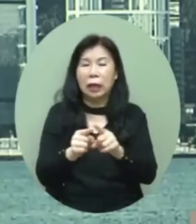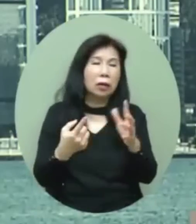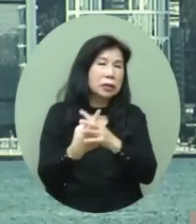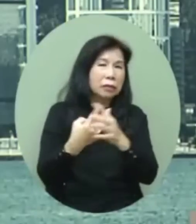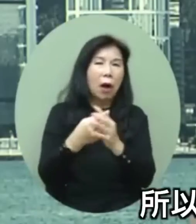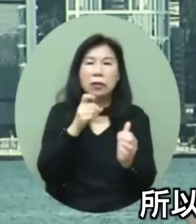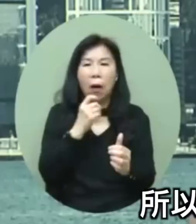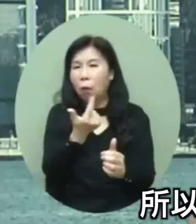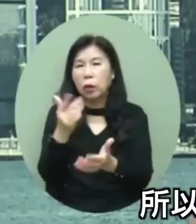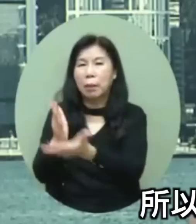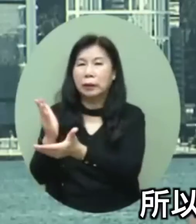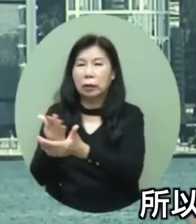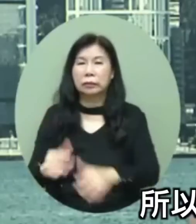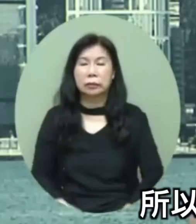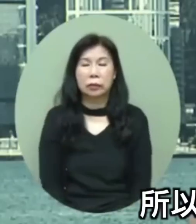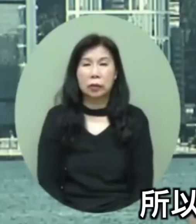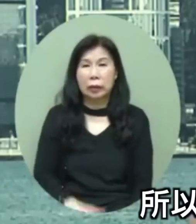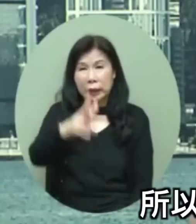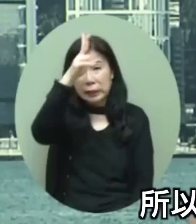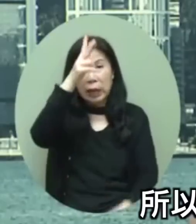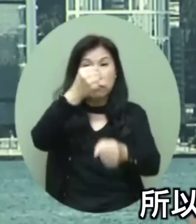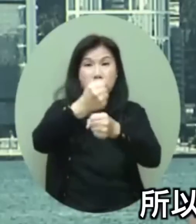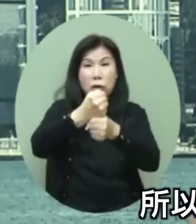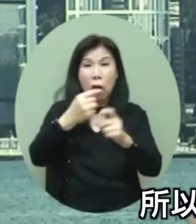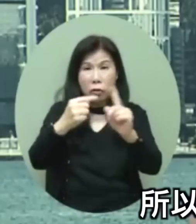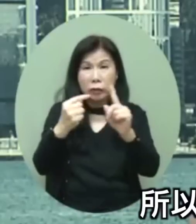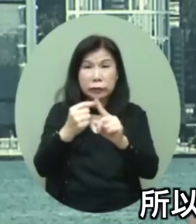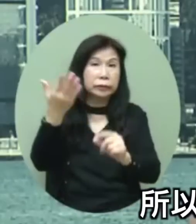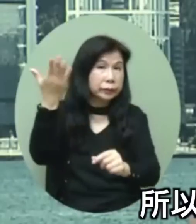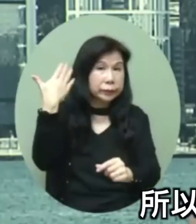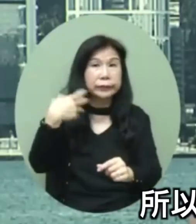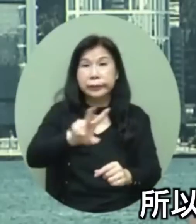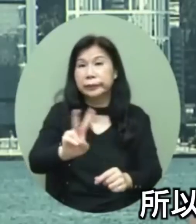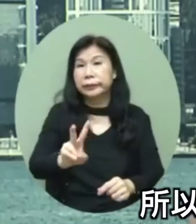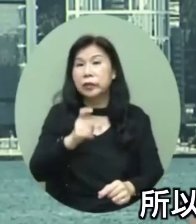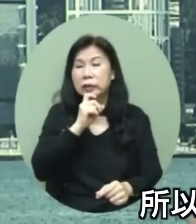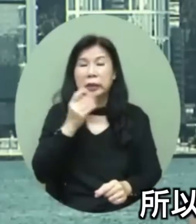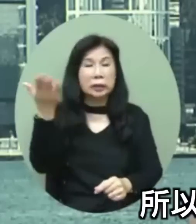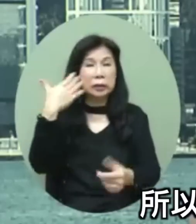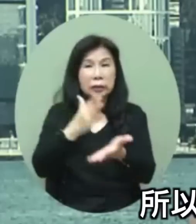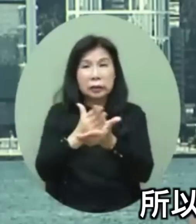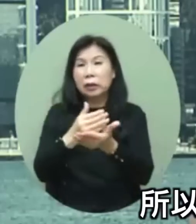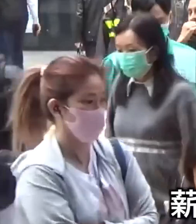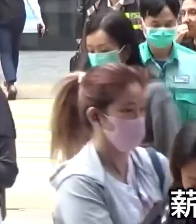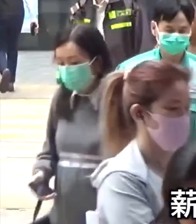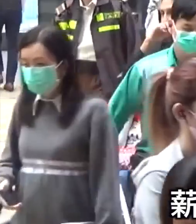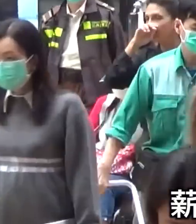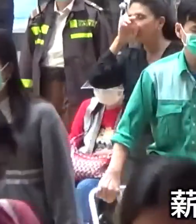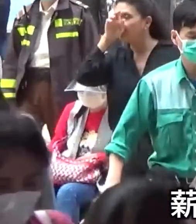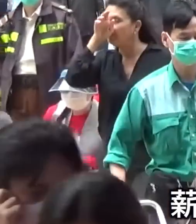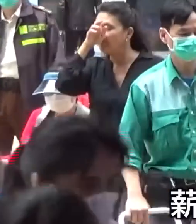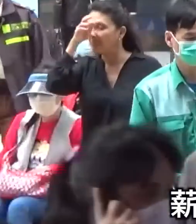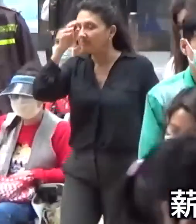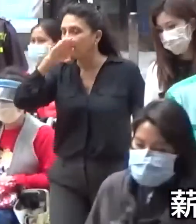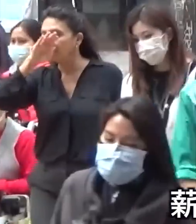况样。所以其实公务员呢，也都是曾经是经历过这些这样的情况。薪酬趋